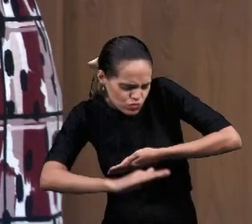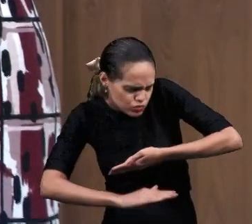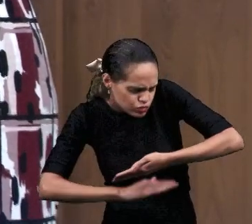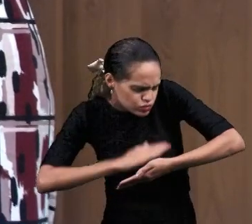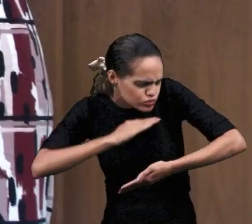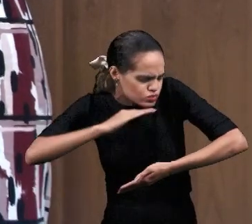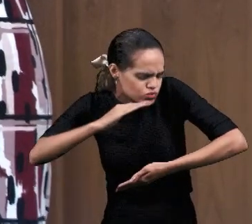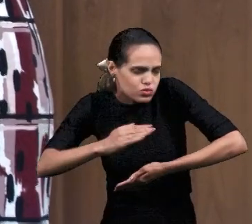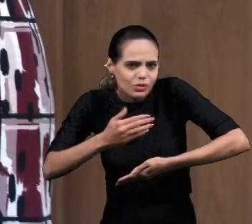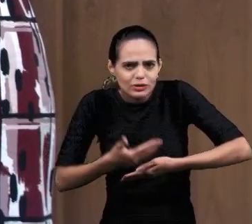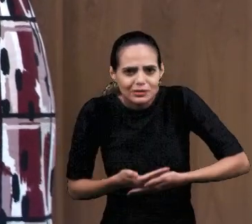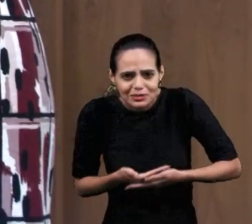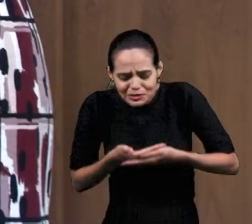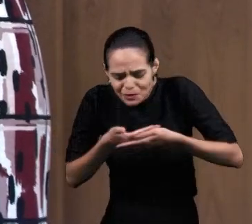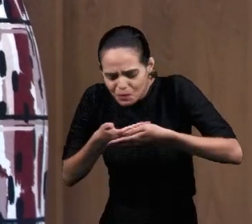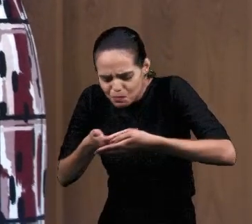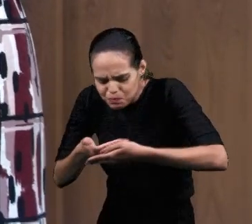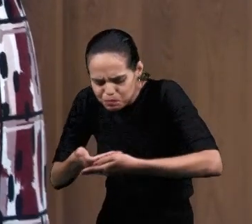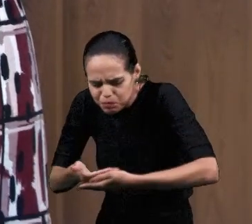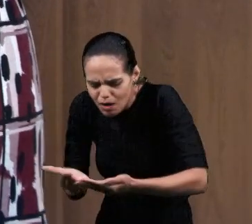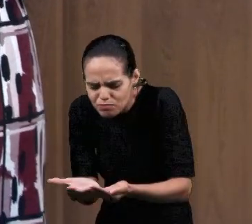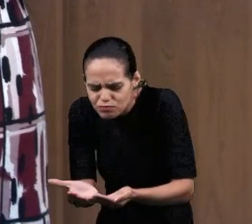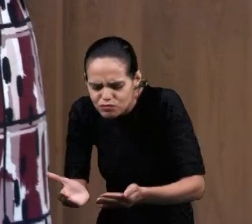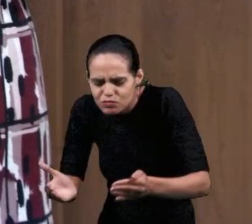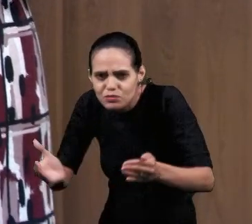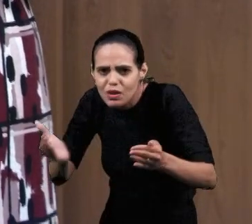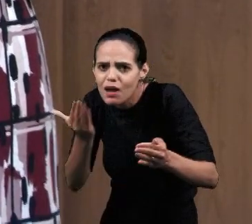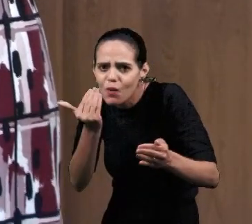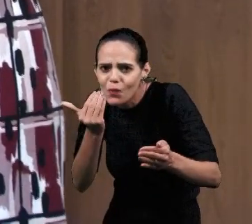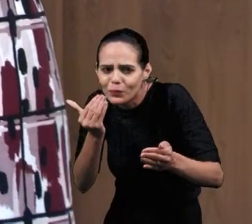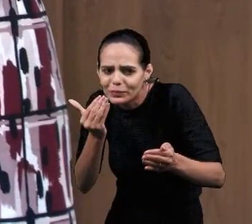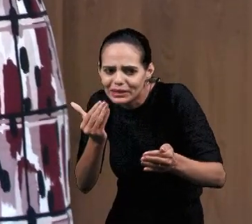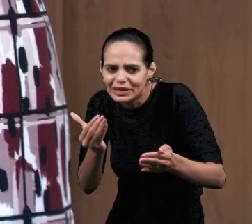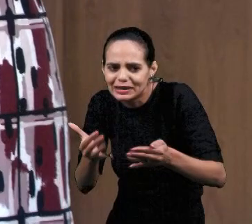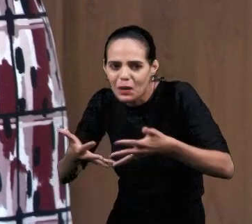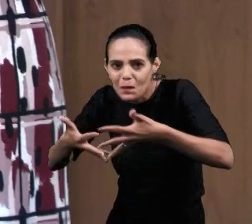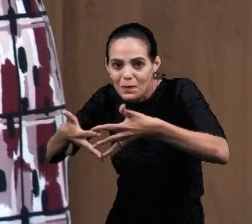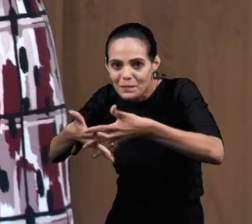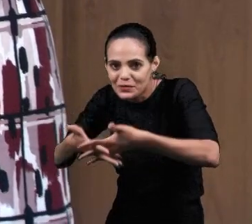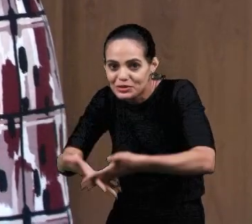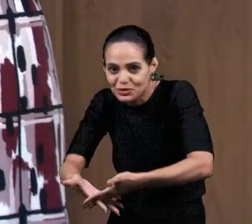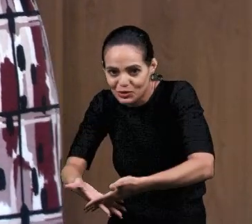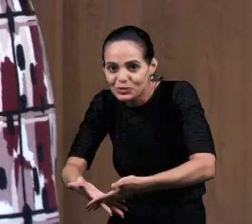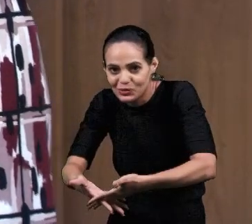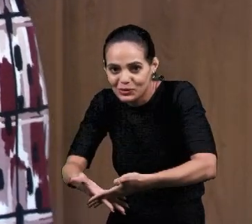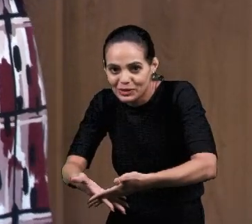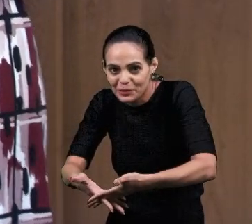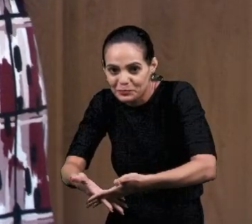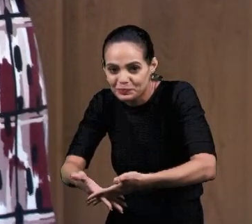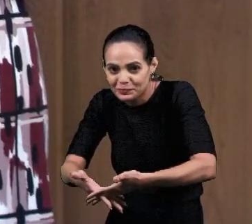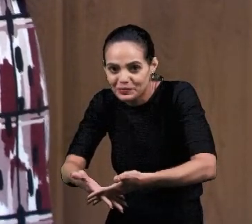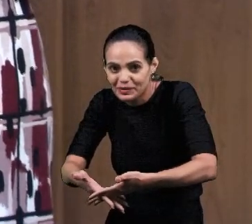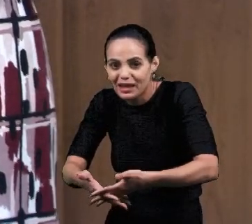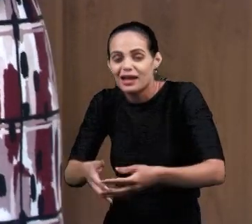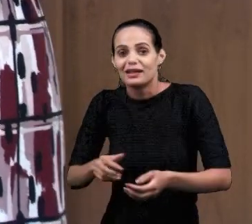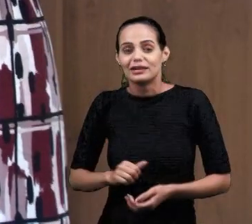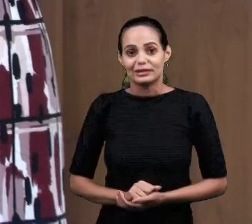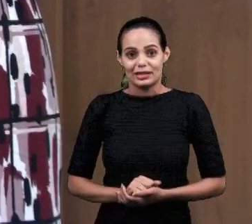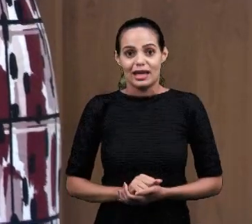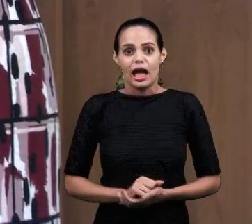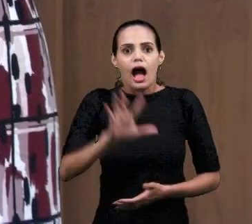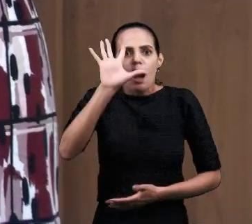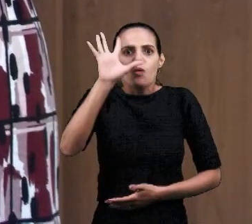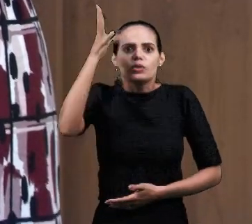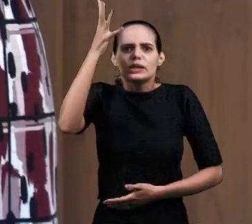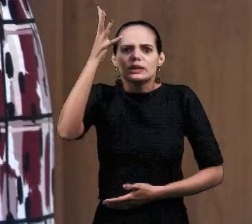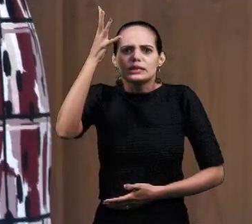mangeoire, donc un endroit où les animaux mangent. Donc tout cela s'est passé la nuit pendant que tous dormaient. Et ils ne sont